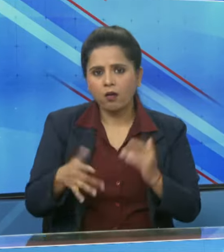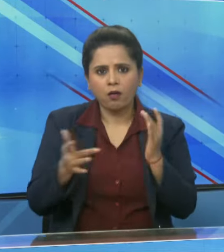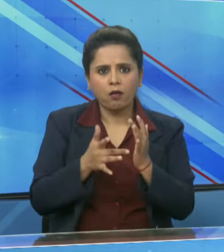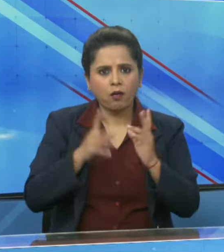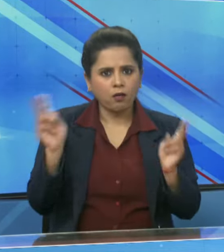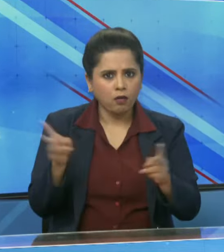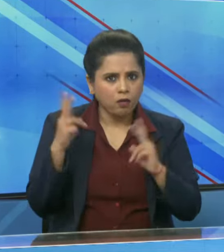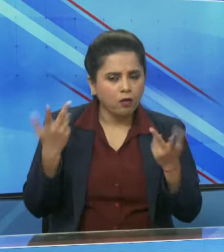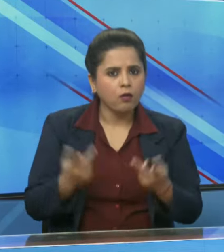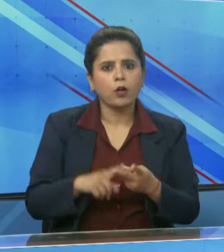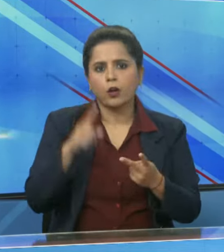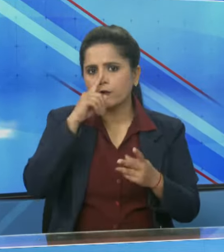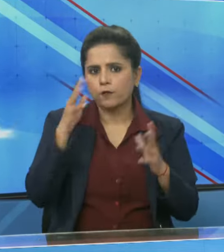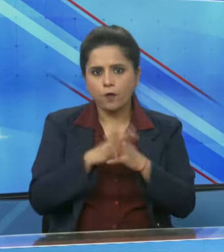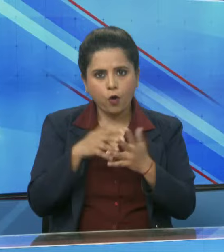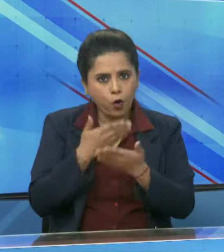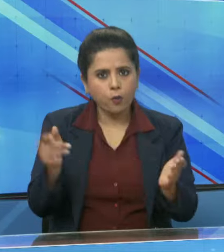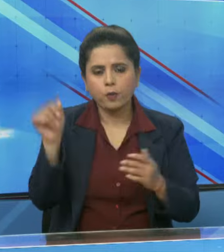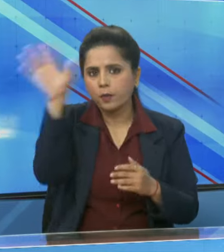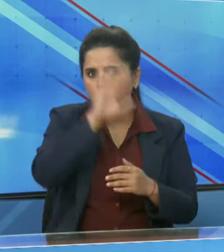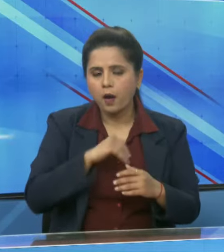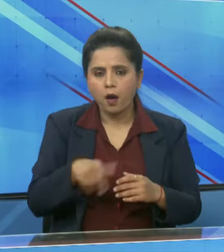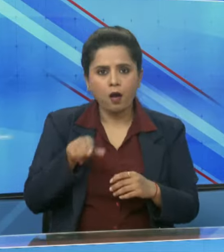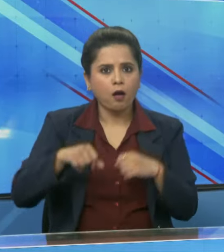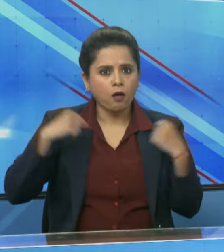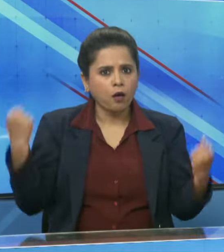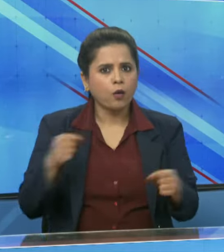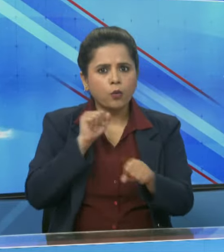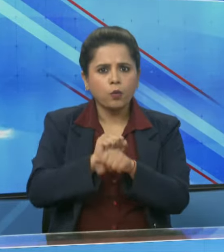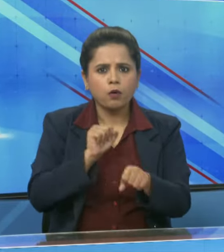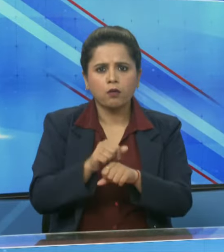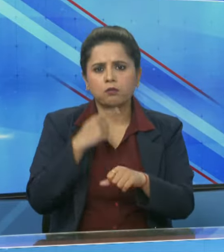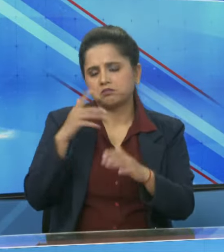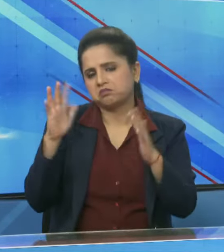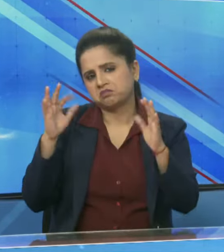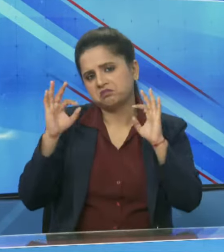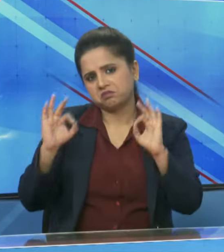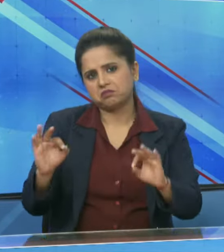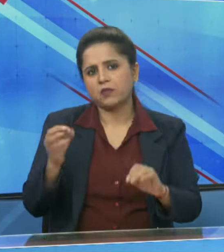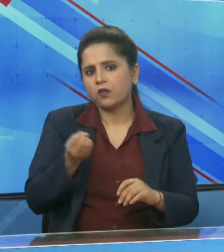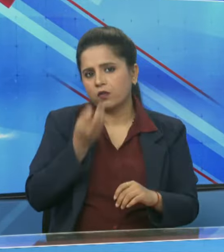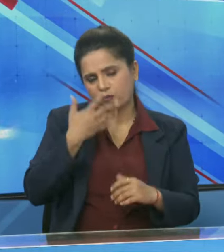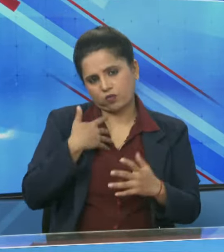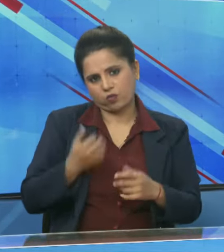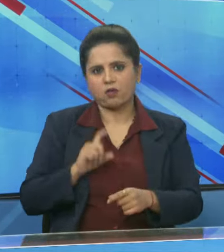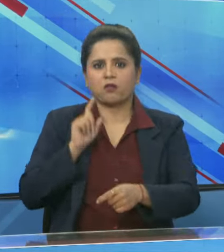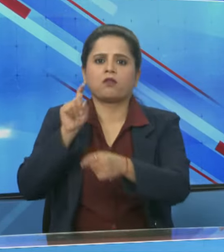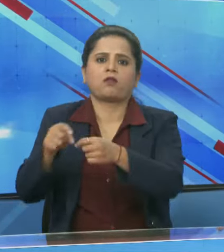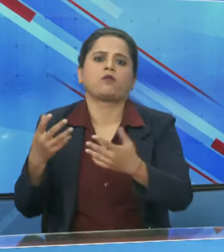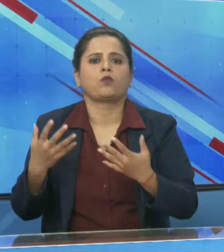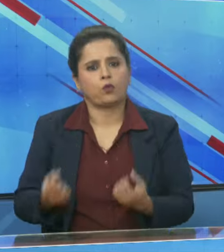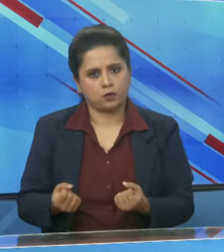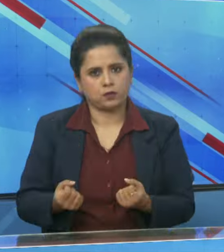डिजिटलाइजेशन, महिलाओं और देश के हित में जो सराहनीय कार्य किए हैं उसे देखते हुए वो भाजपा में शामिल हो रही